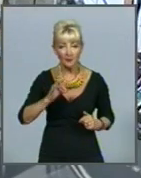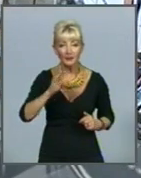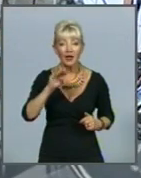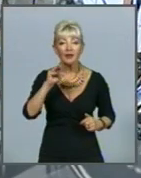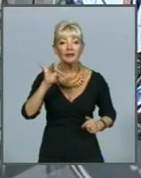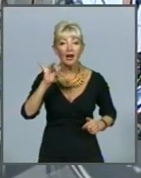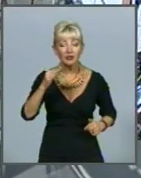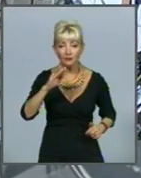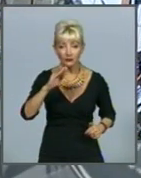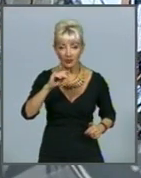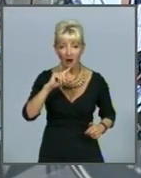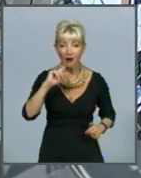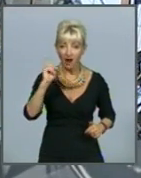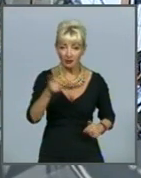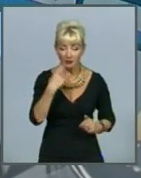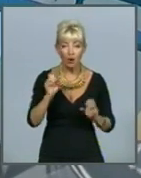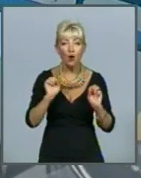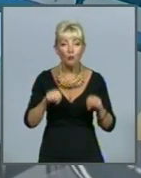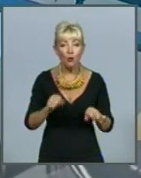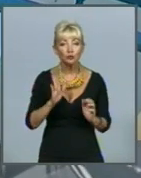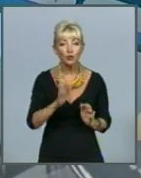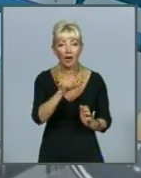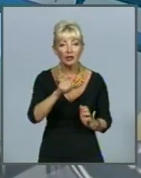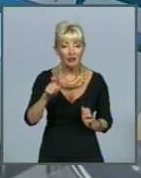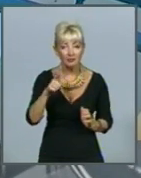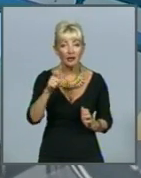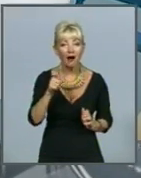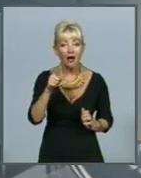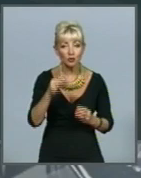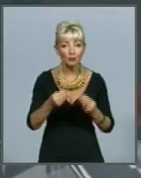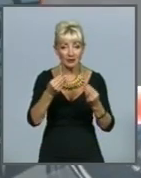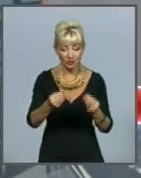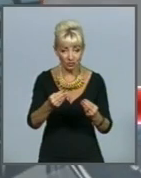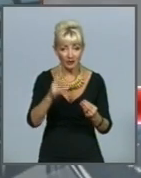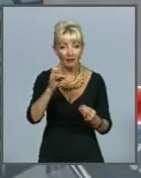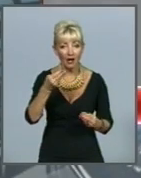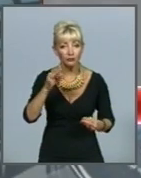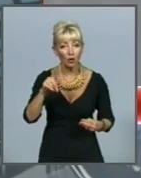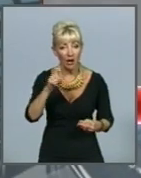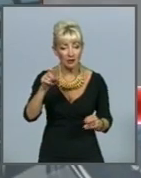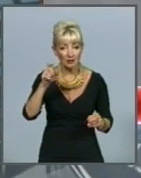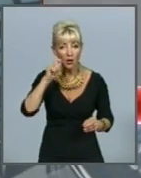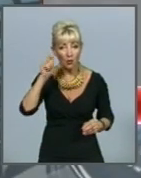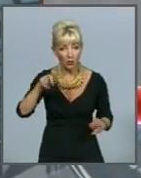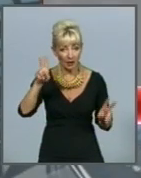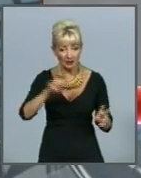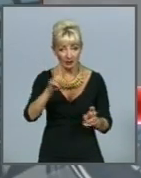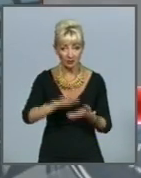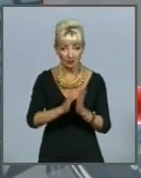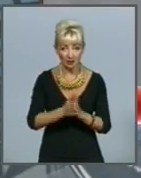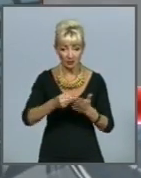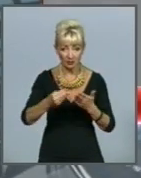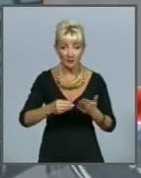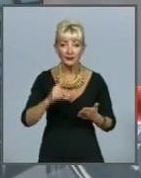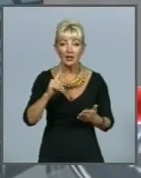клієнти газопостачальної компанії «Нафтогаз України», які уклали договір. Перші два тижні вересня ціну можна зафіксувати